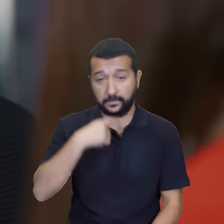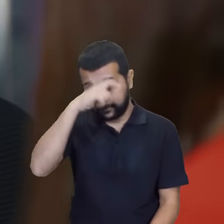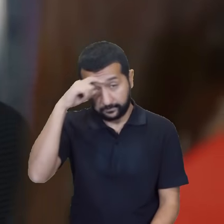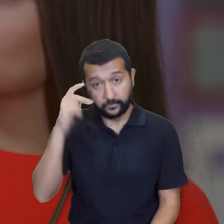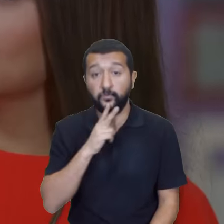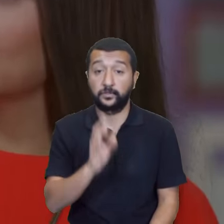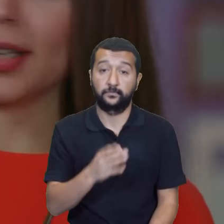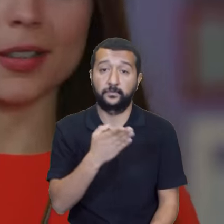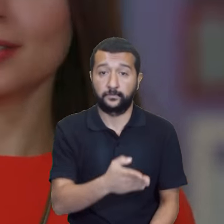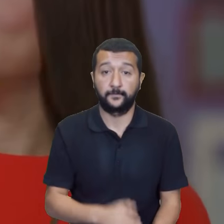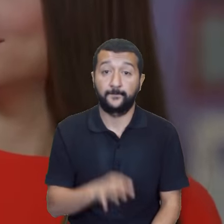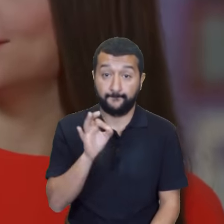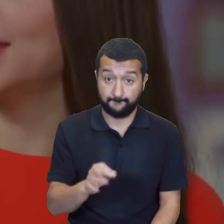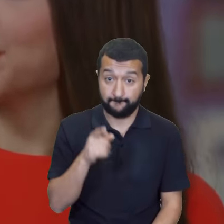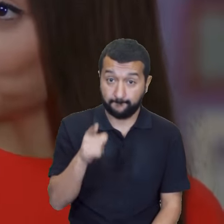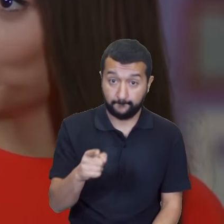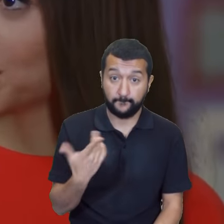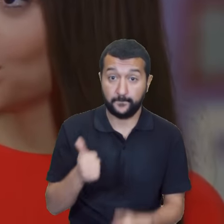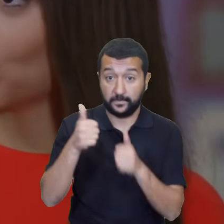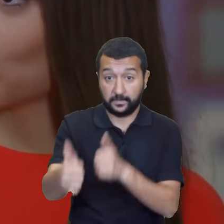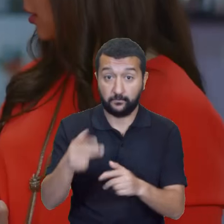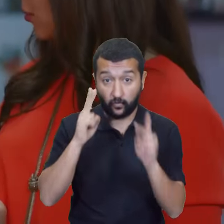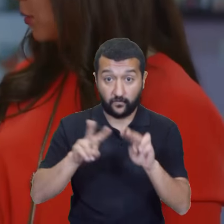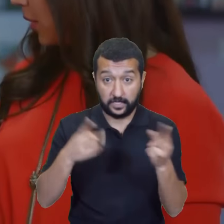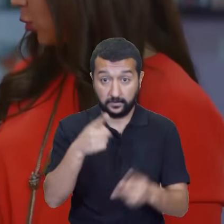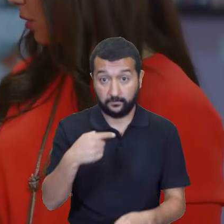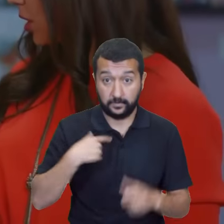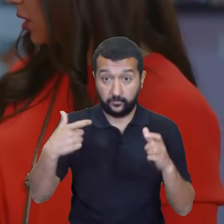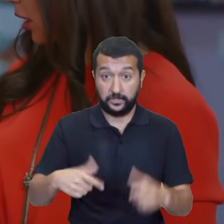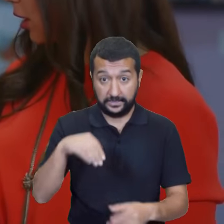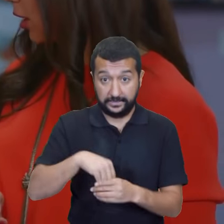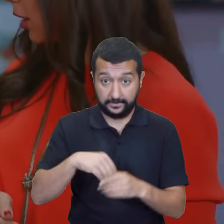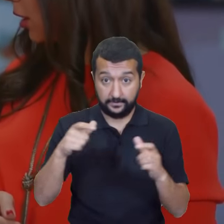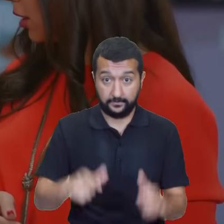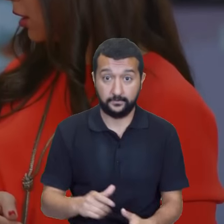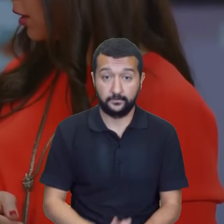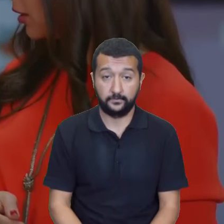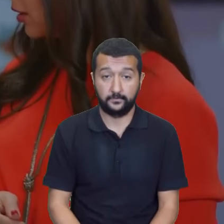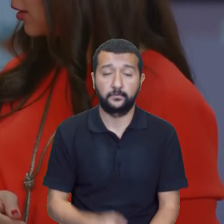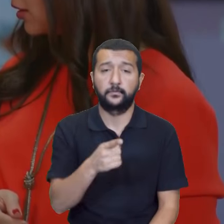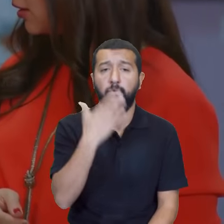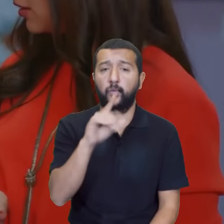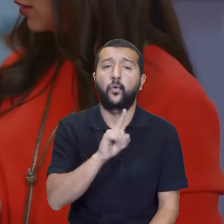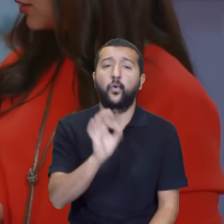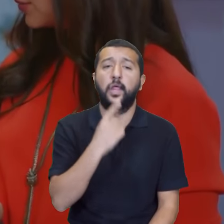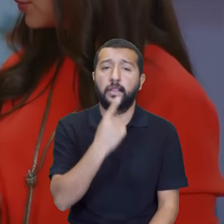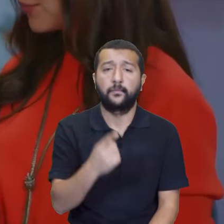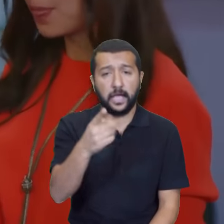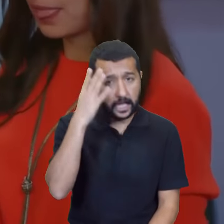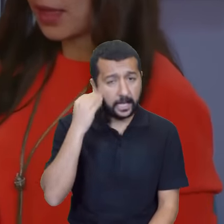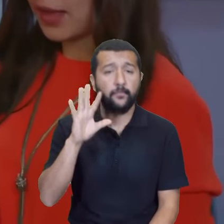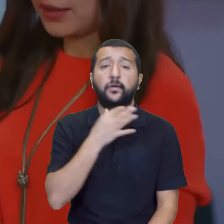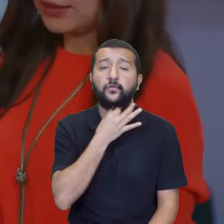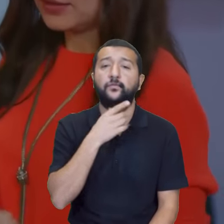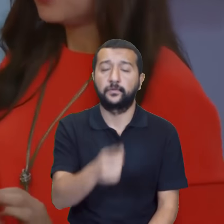emeğim sonuçta değil mi? Rakip kuaför açayım diyorsun. Bir de benim dükkanımın içinde. Yok ama öyle